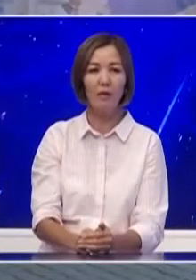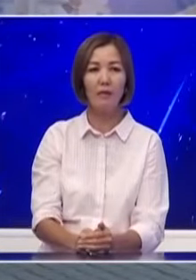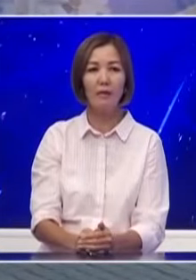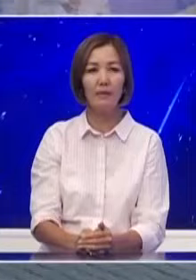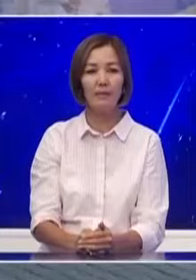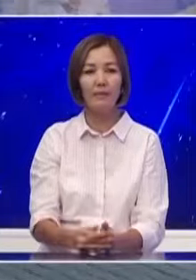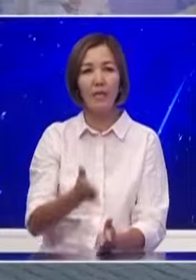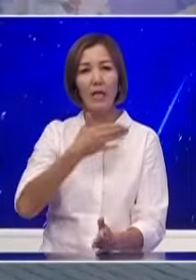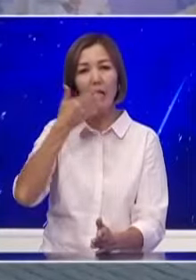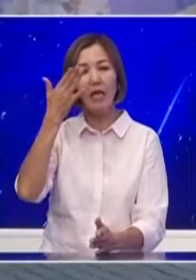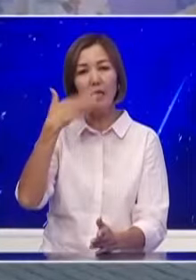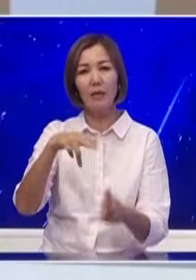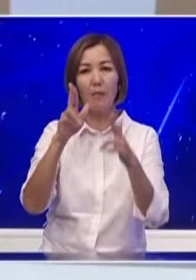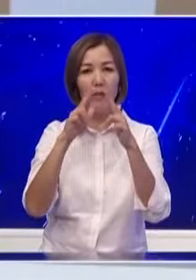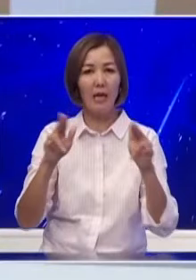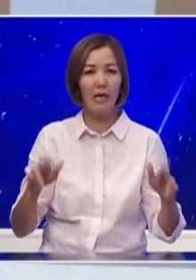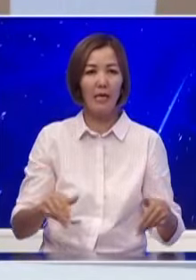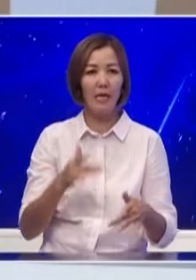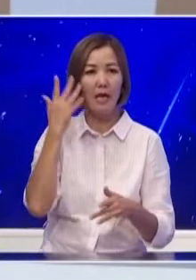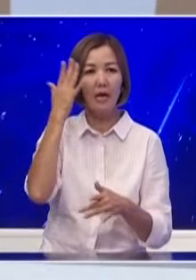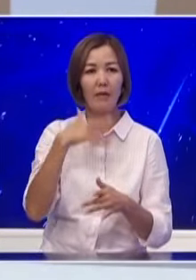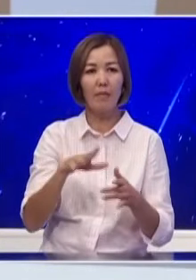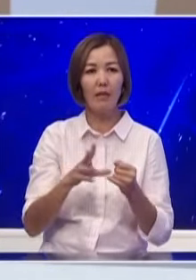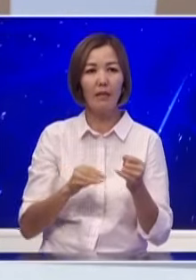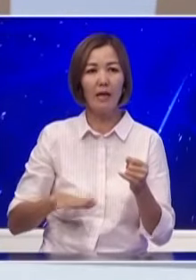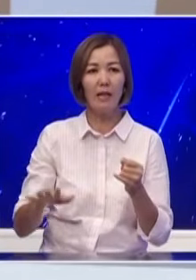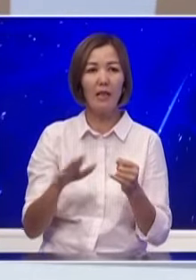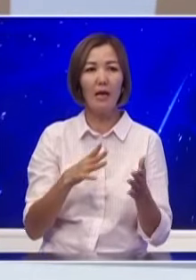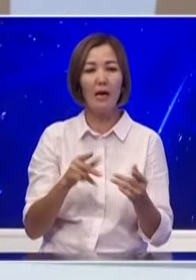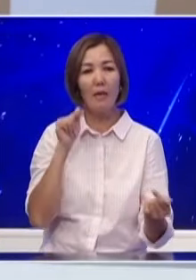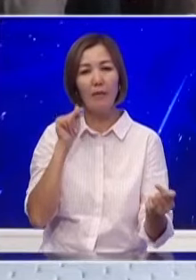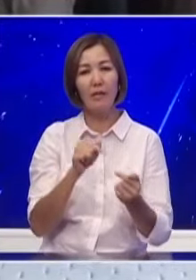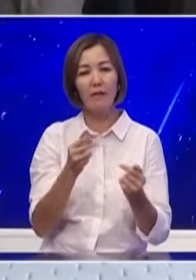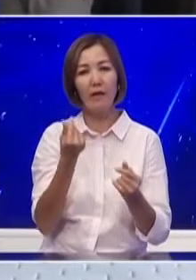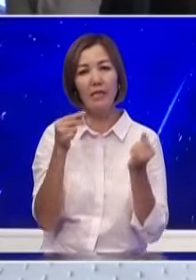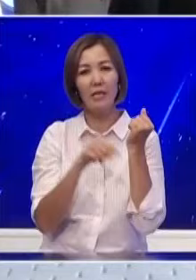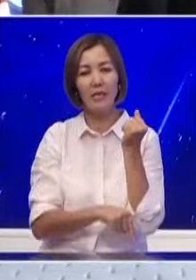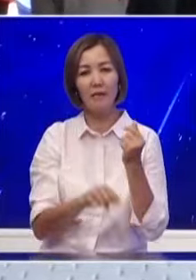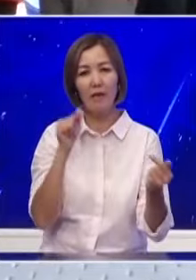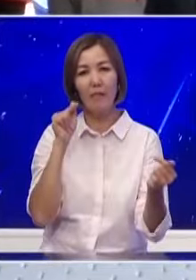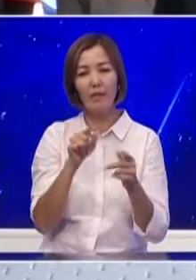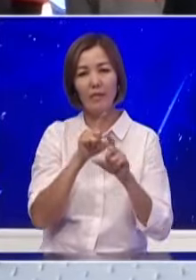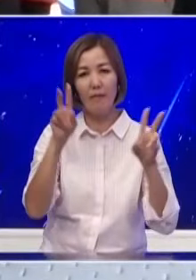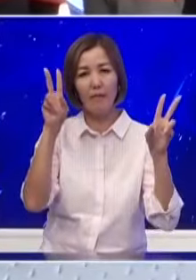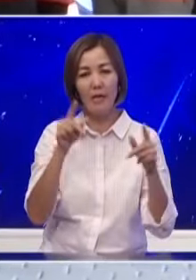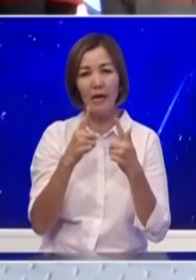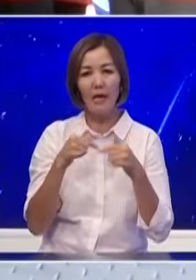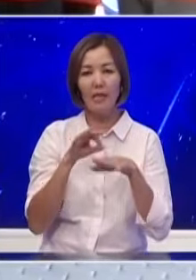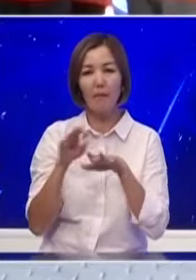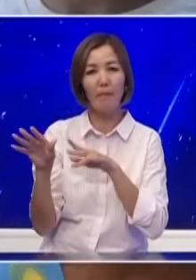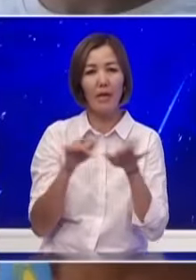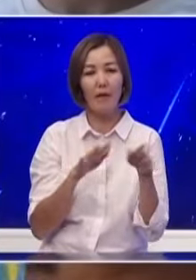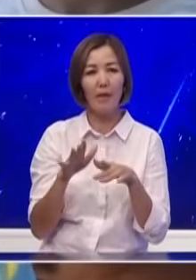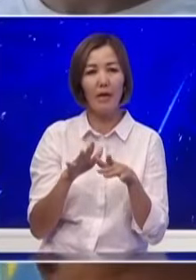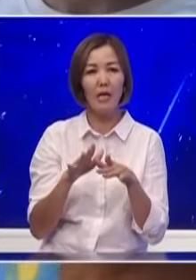В летнем лагере «Арман-Дала» Департамент агентства по противодействию коррупции совместно с управлением образования организовали мероприятия